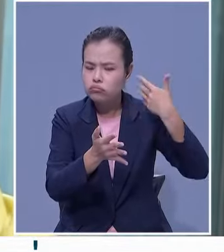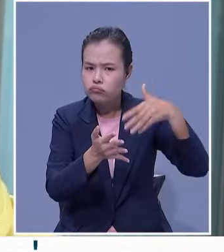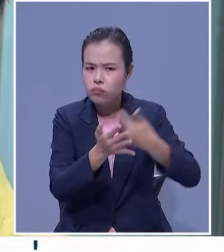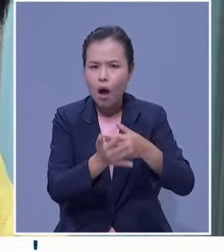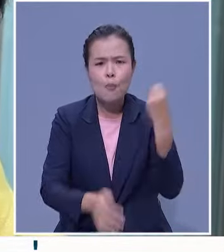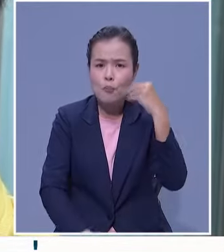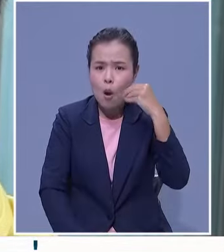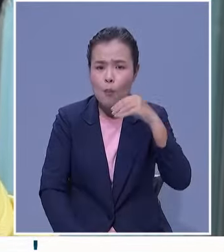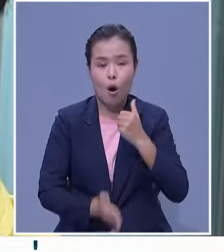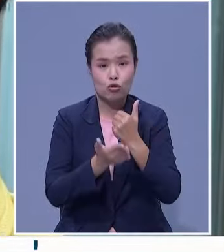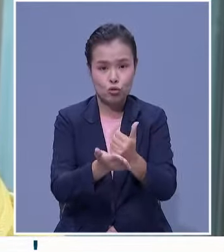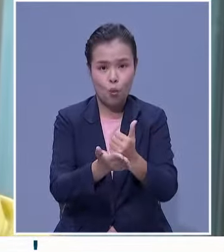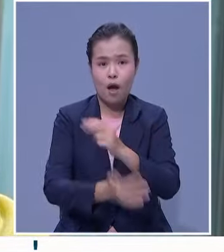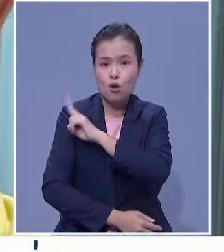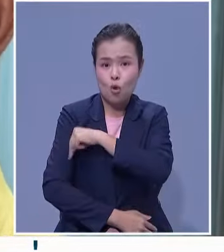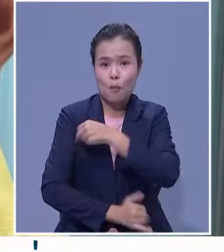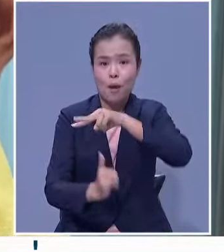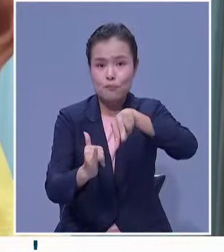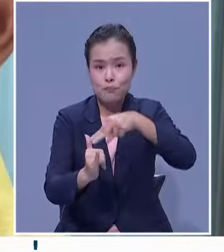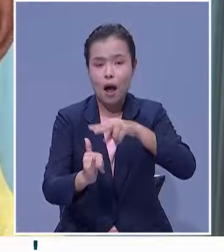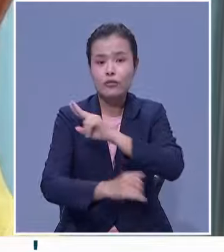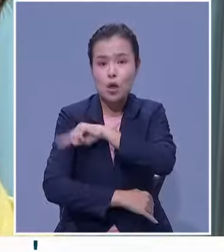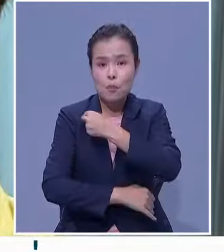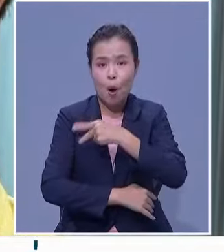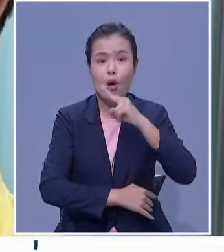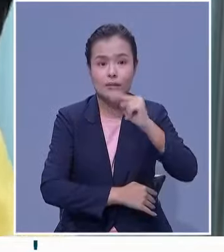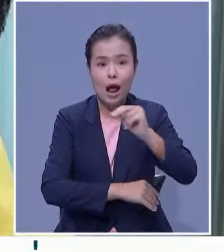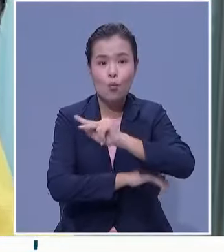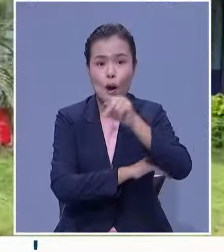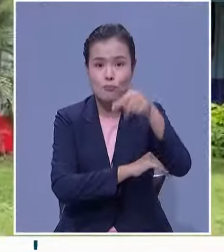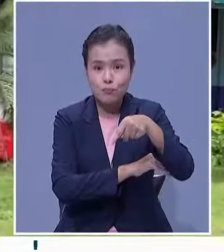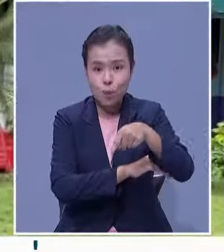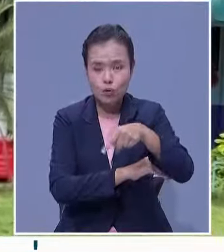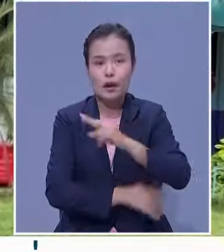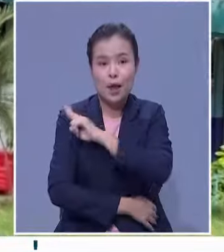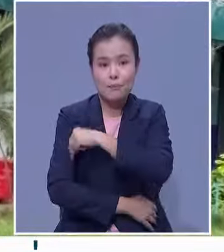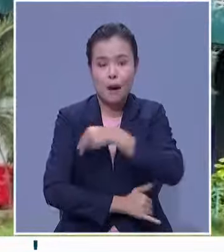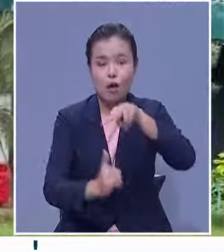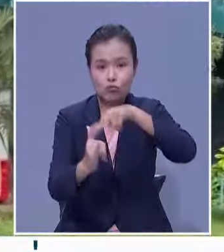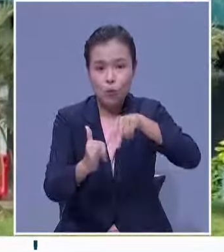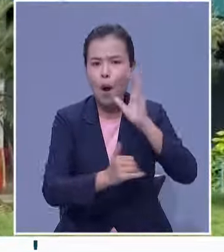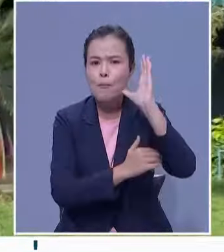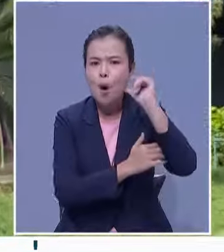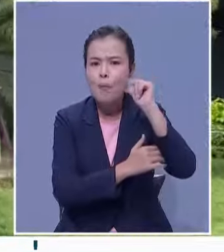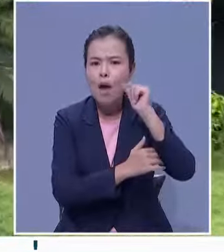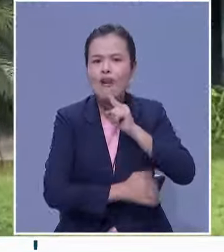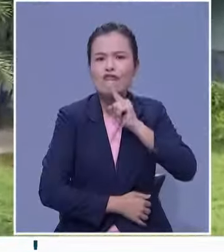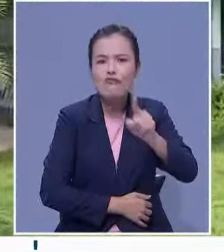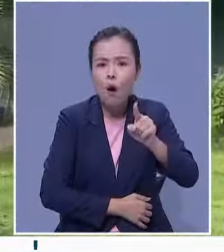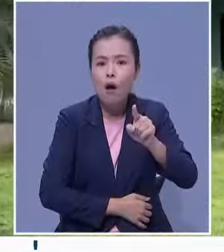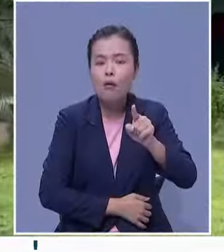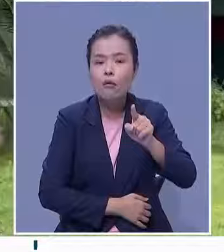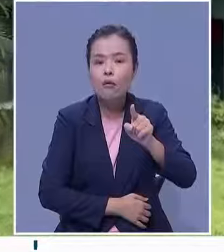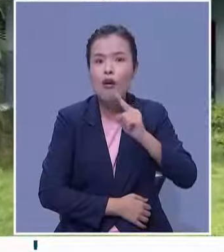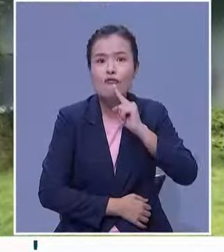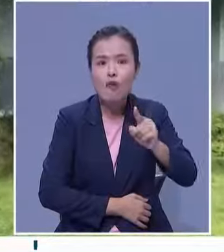งเรียนจะให้ความช่วยเหลือในการไปรักษาในช่วงที่หมอนัดซึ่งในวันพุธที่จะถึงก็มีนัดไปพบแพทย์แต่ทางผู้ปกครองกลับไปร้องเพจก่อนแล้วก็